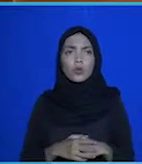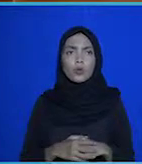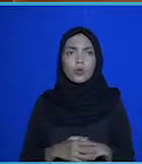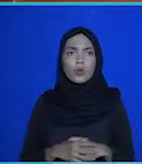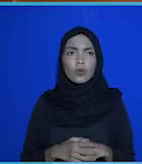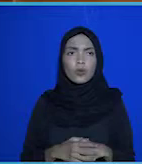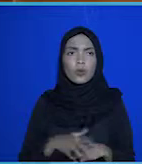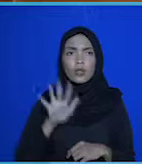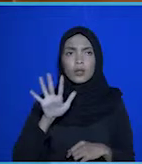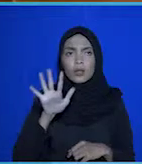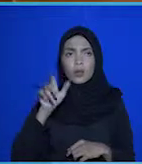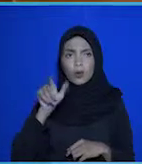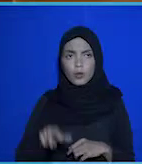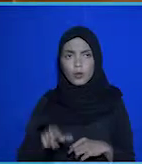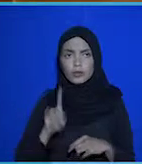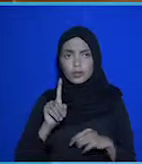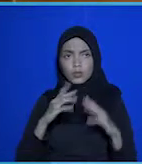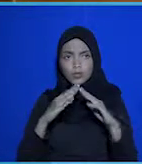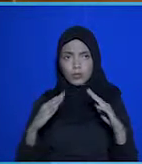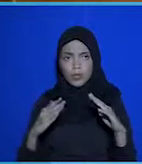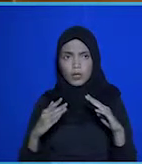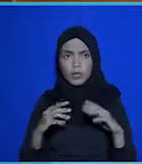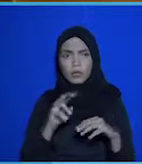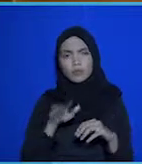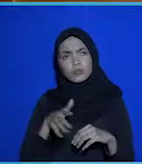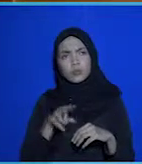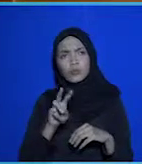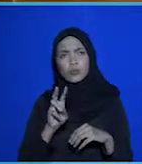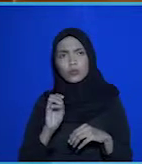dengan 5 orang satu rumah itu